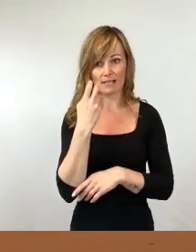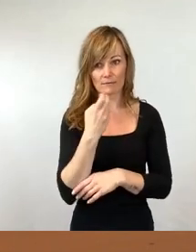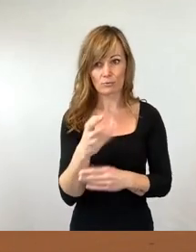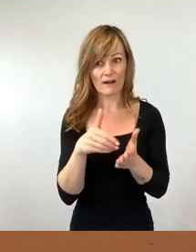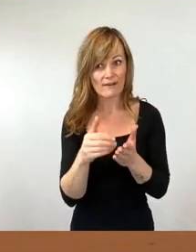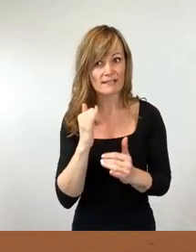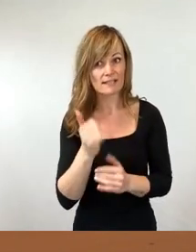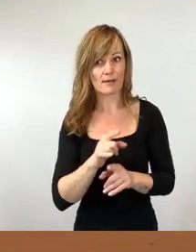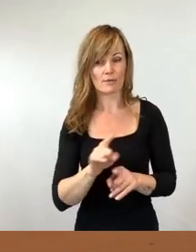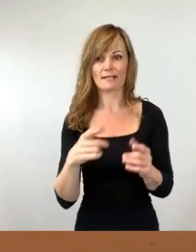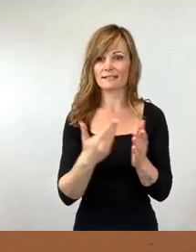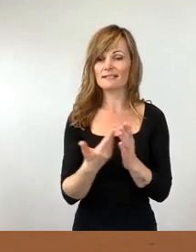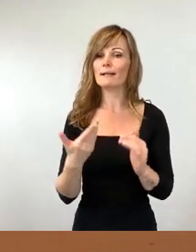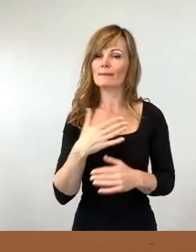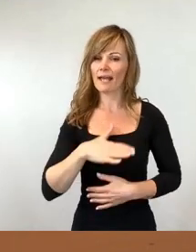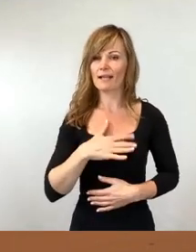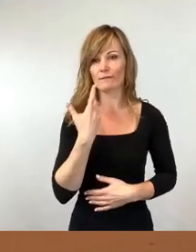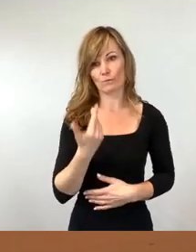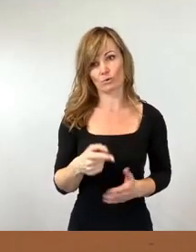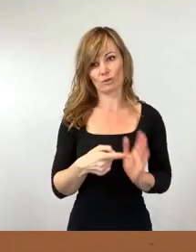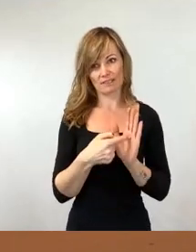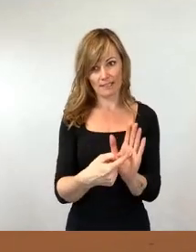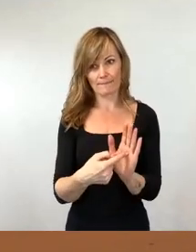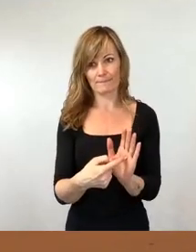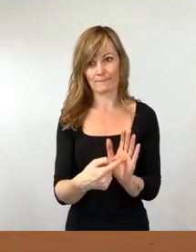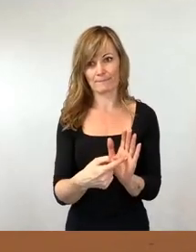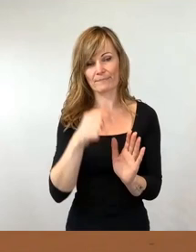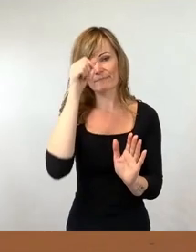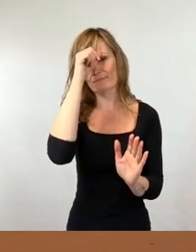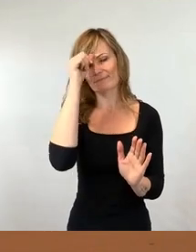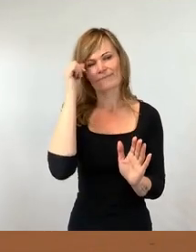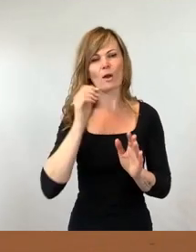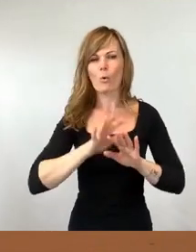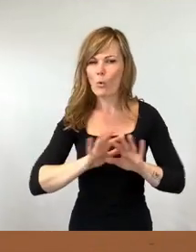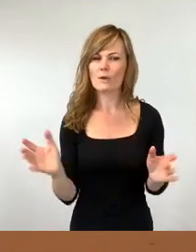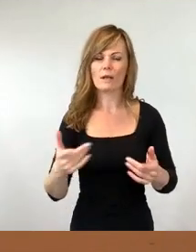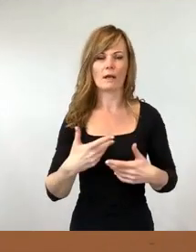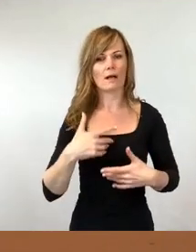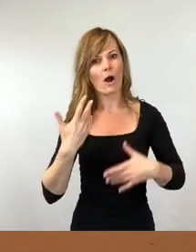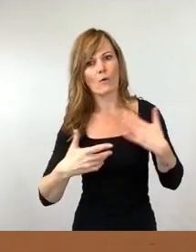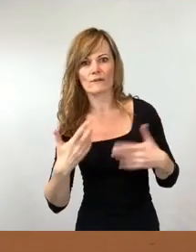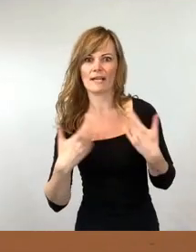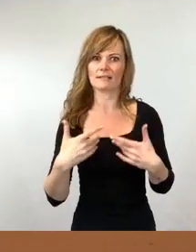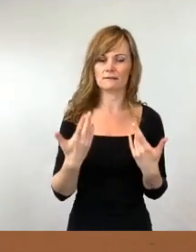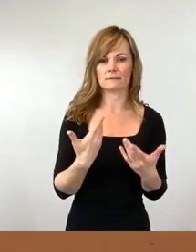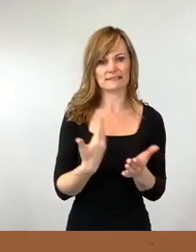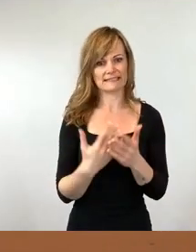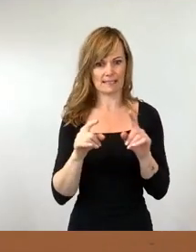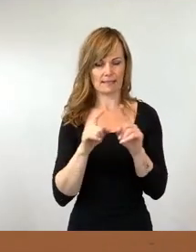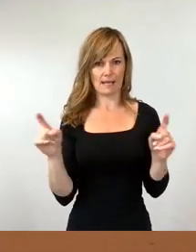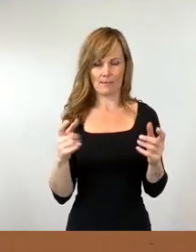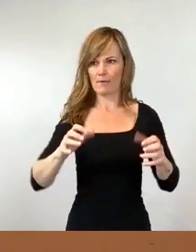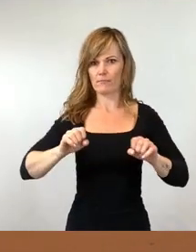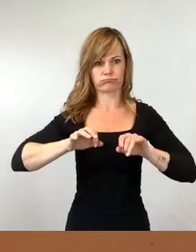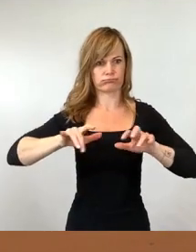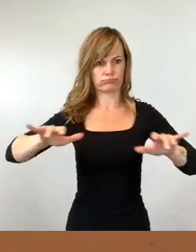gerne darstellen, und zwar außerhalb jeder Polemik und Hysterie, die anscheinend bei diesem Thema um sich gegriffen hat.